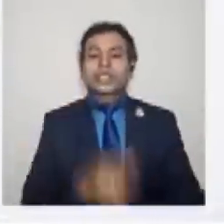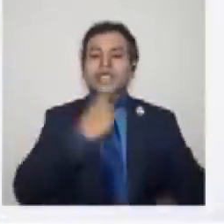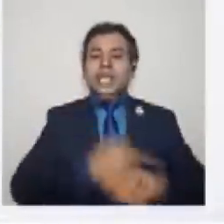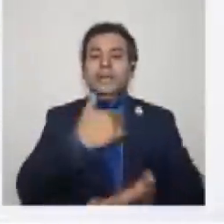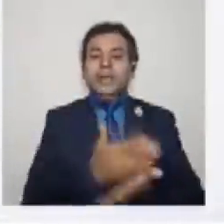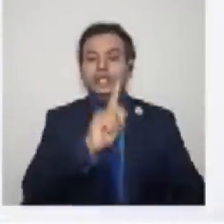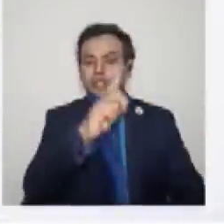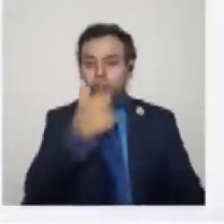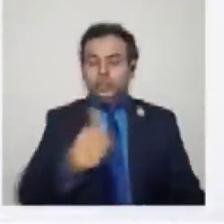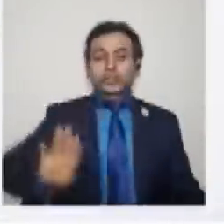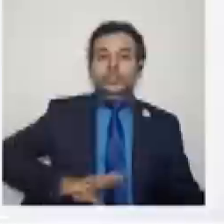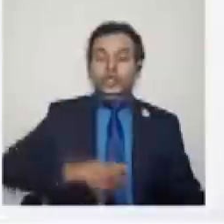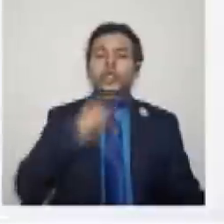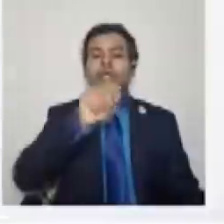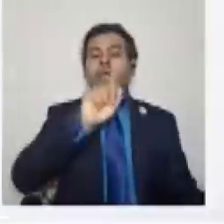1 জন।